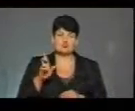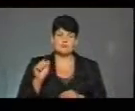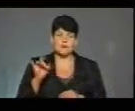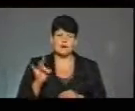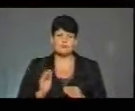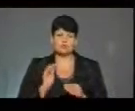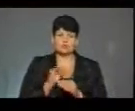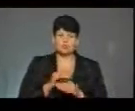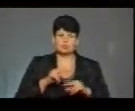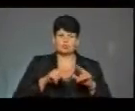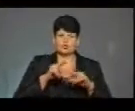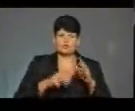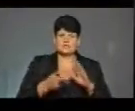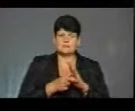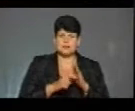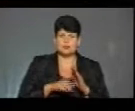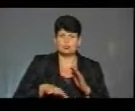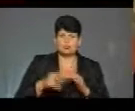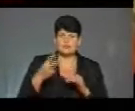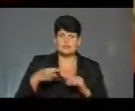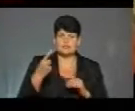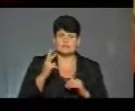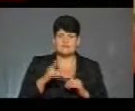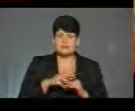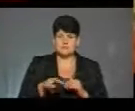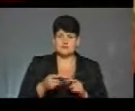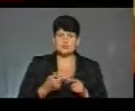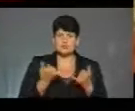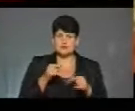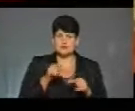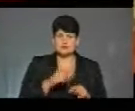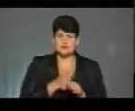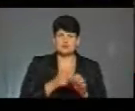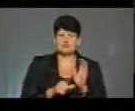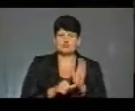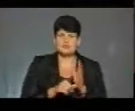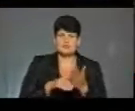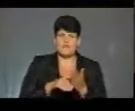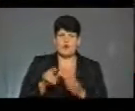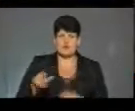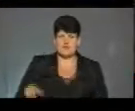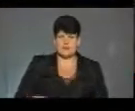добудовують кімнату площею 21 квадратний метр. На даній локації сьогодні працює 6 волонтерів.